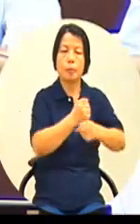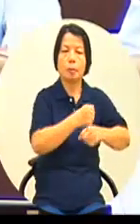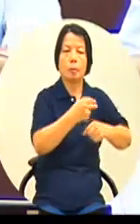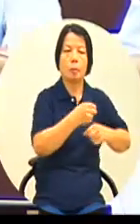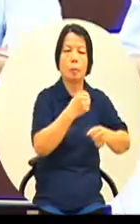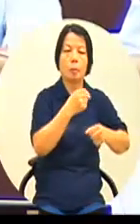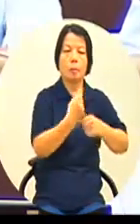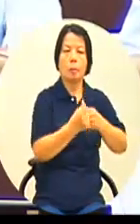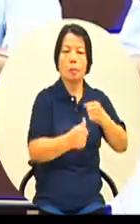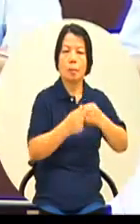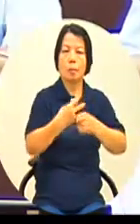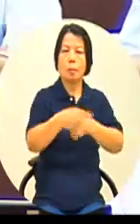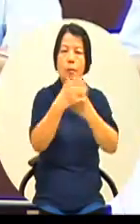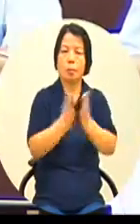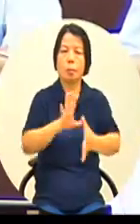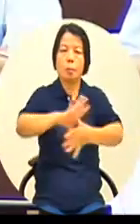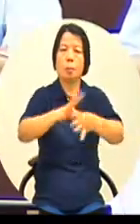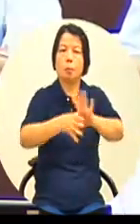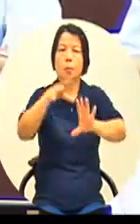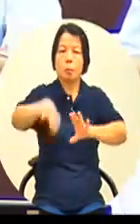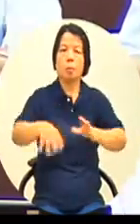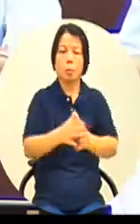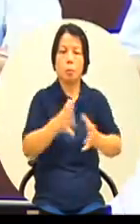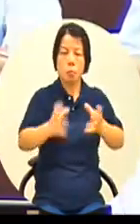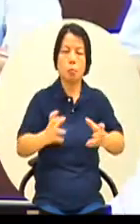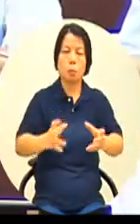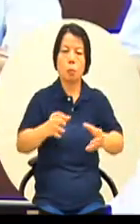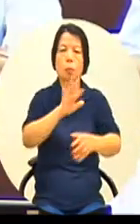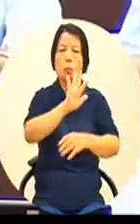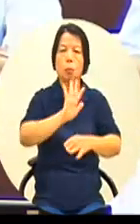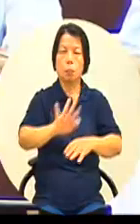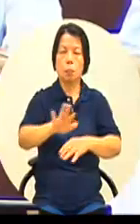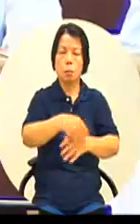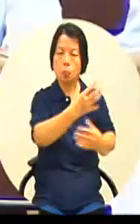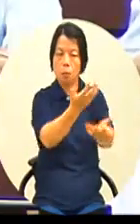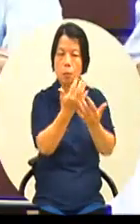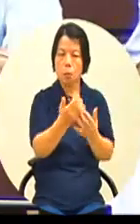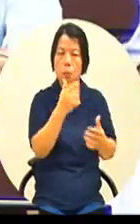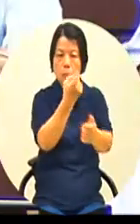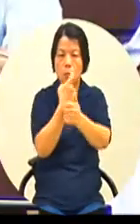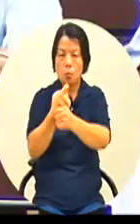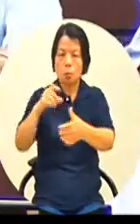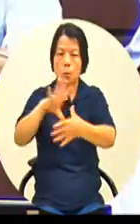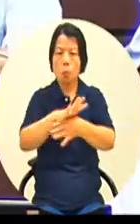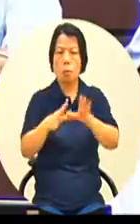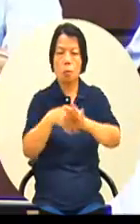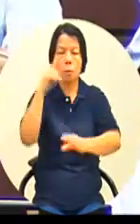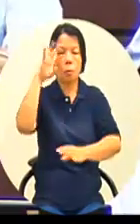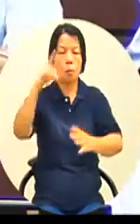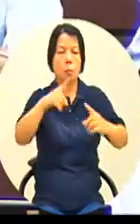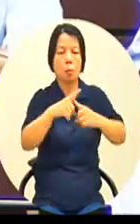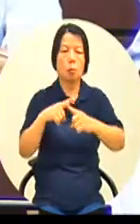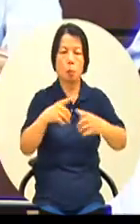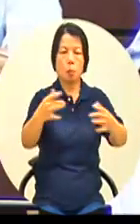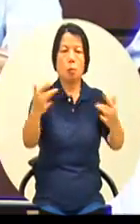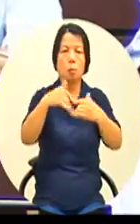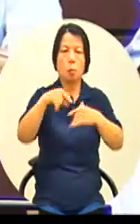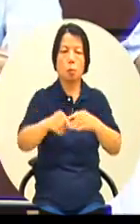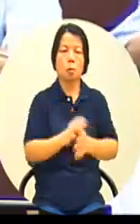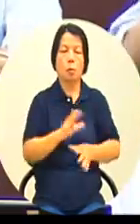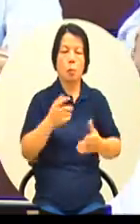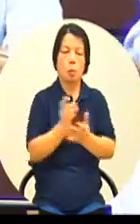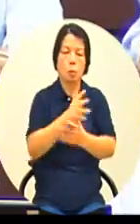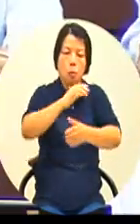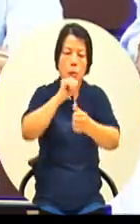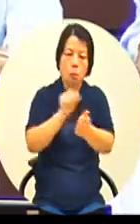局也是很努力的在那里办活动，还有包括他自己吸引来的这些文创的人口，但是我想透过包装跟